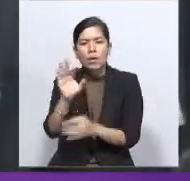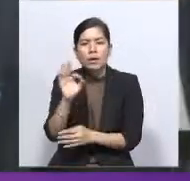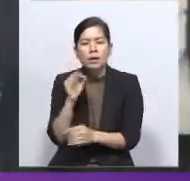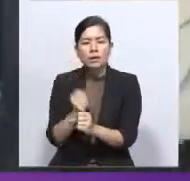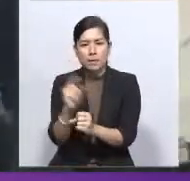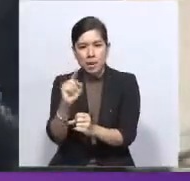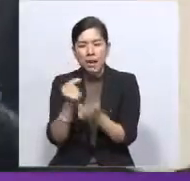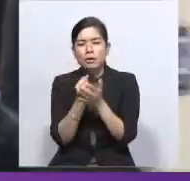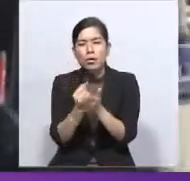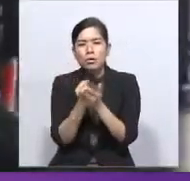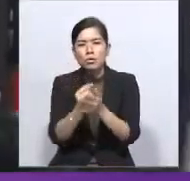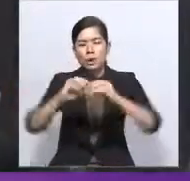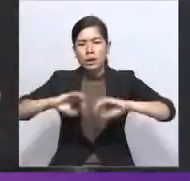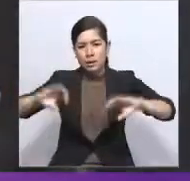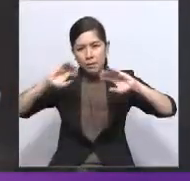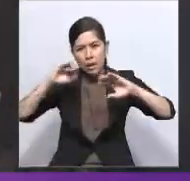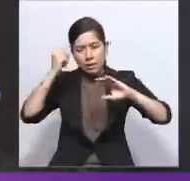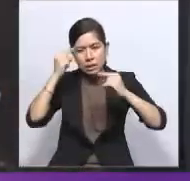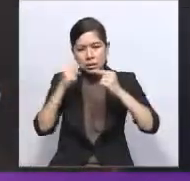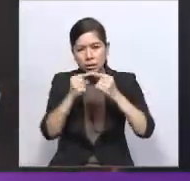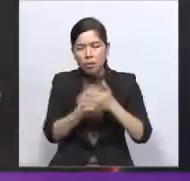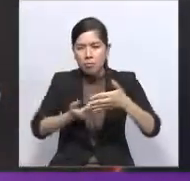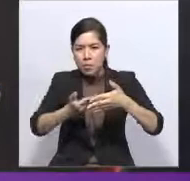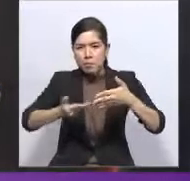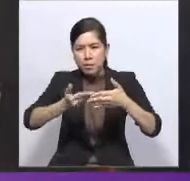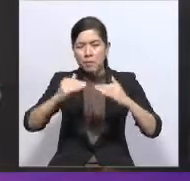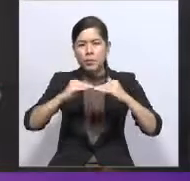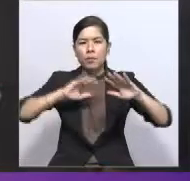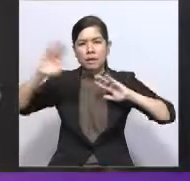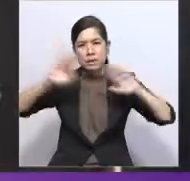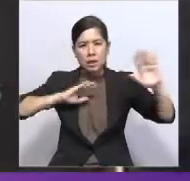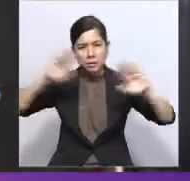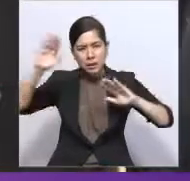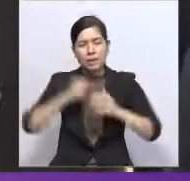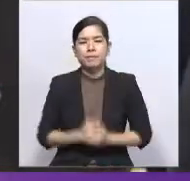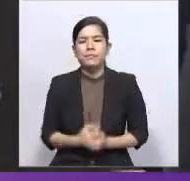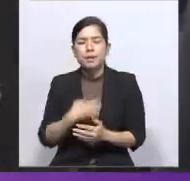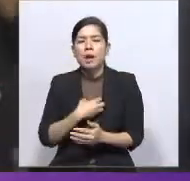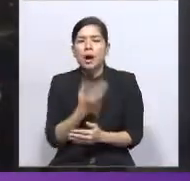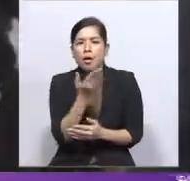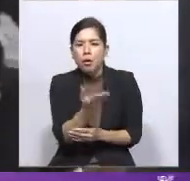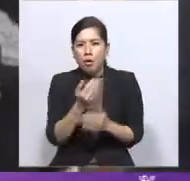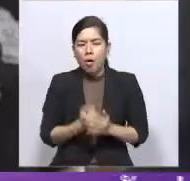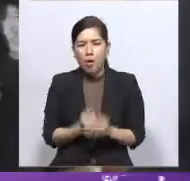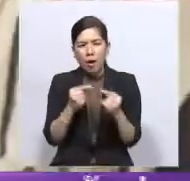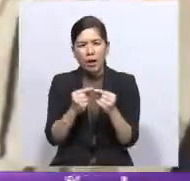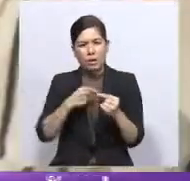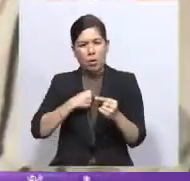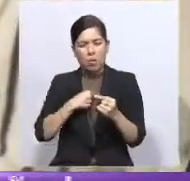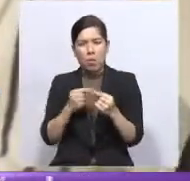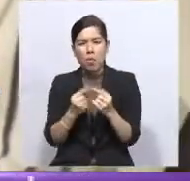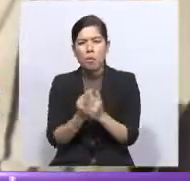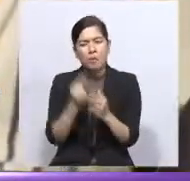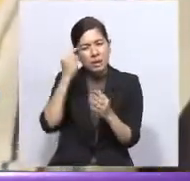บาลวางรากฐานประชาธิปไตยเพื่อบุตรหลานในอนาคตพร้อมขออย่าเชื่อการบิดเบือนข่าวว่าตนเองจะสืบทอดอำนาจ